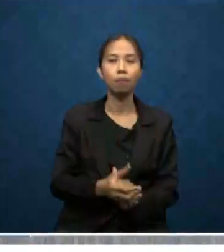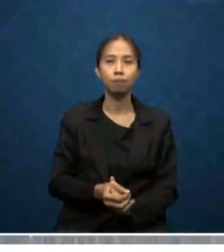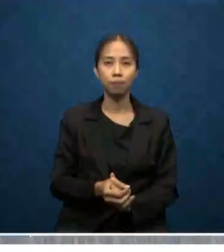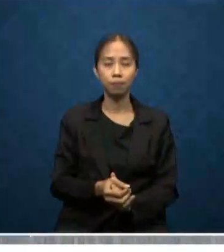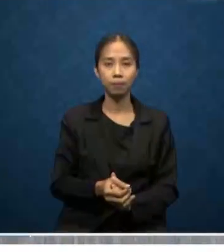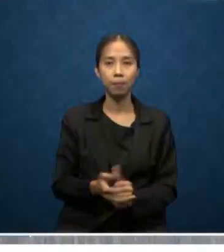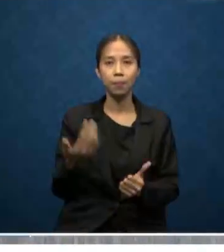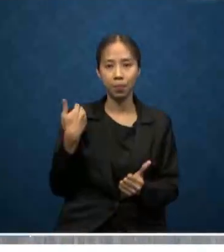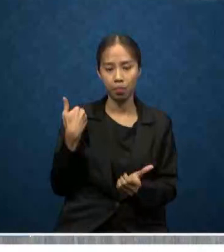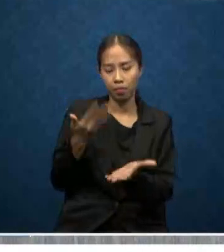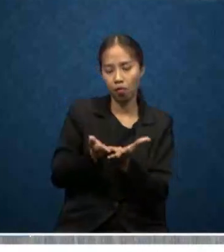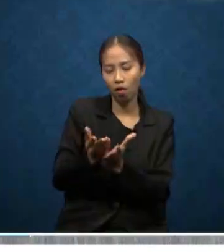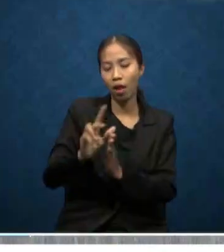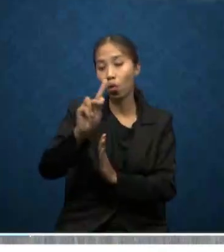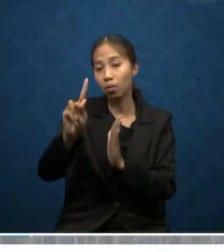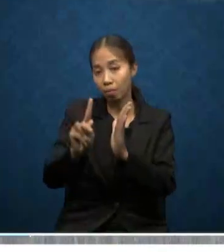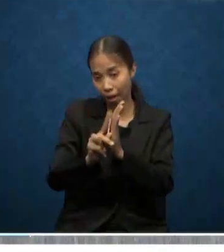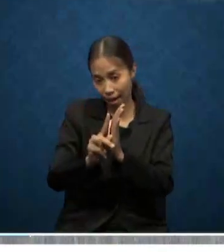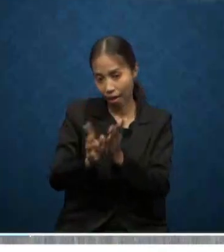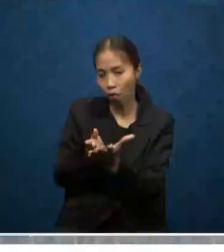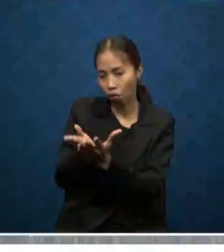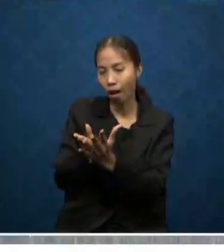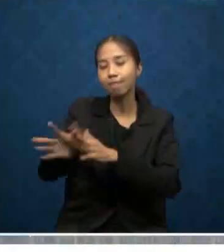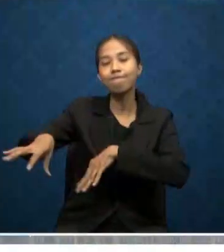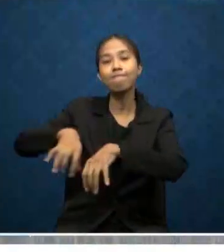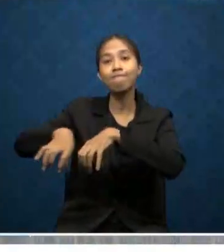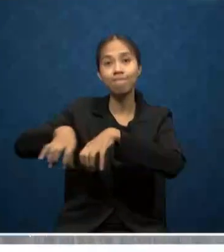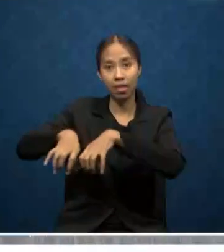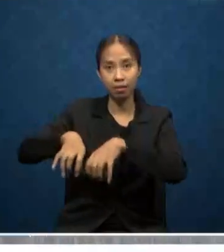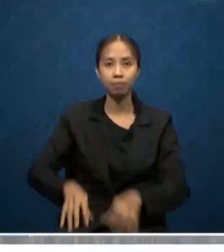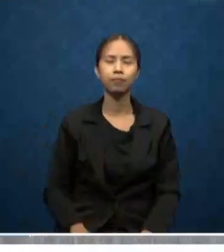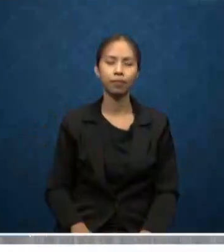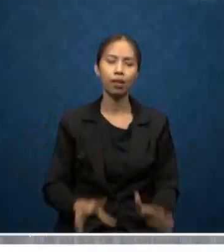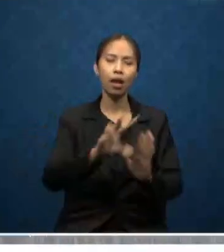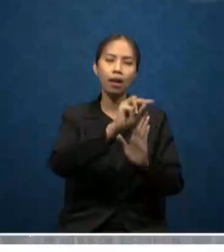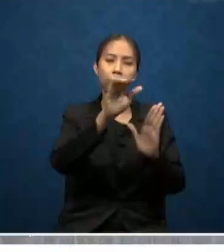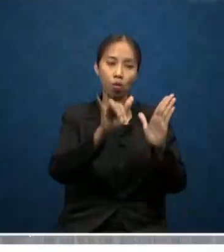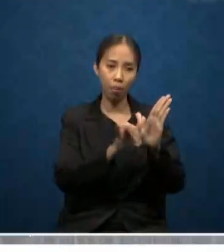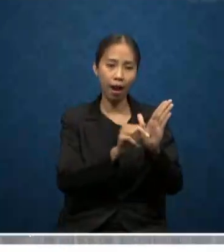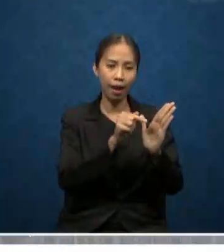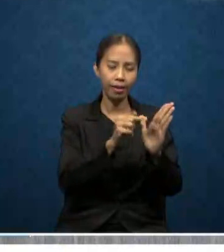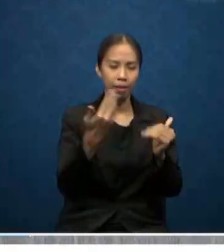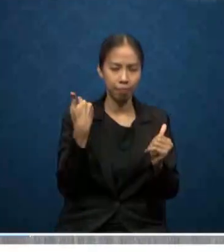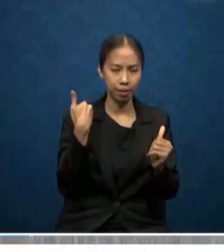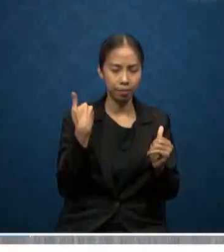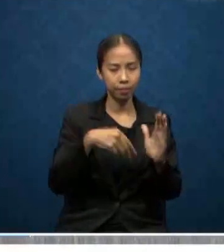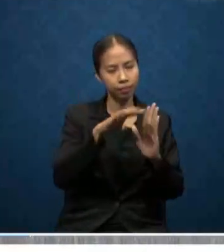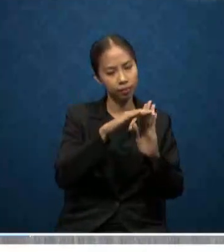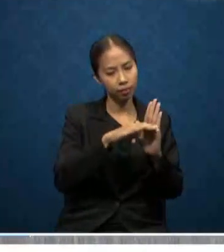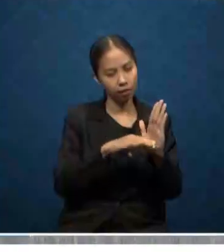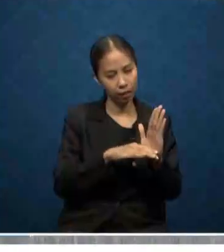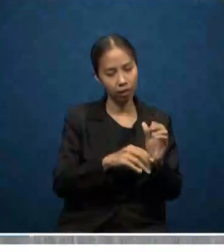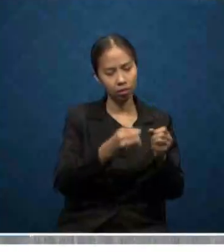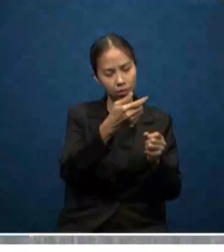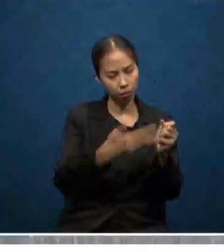ของกฎหมายแล้วก็ด้านบริหารจัดการด้านนโยบายก็มีอยู่ประมาณ5